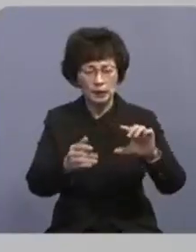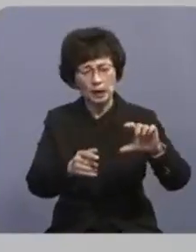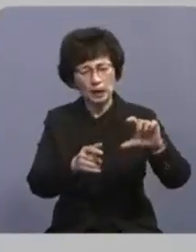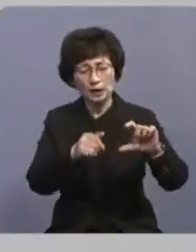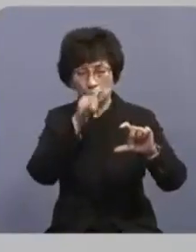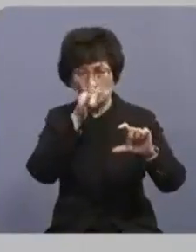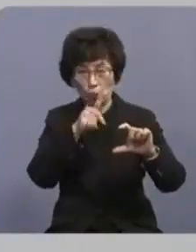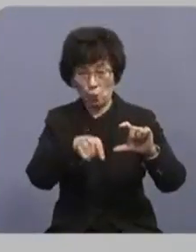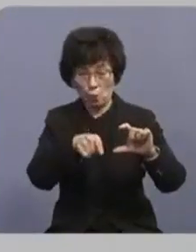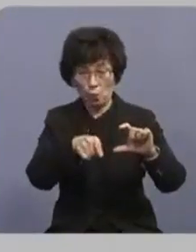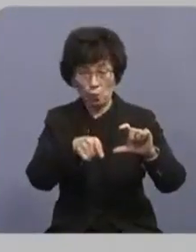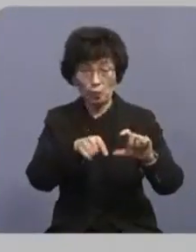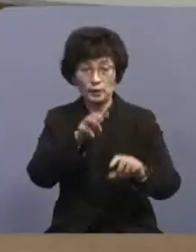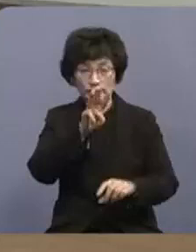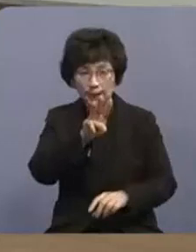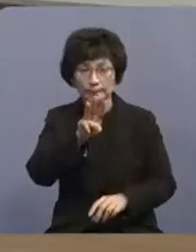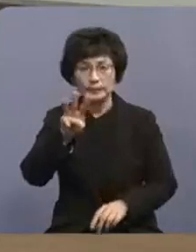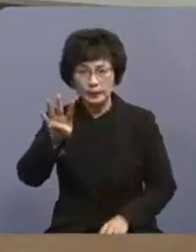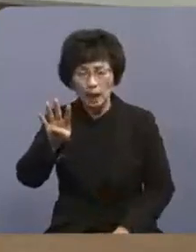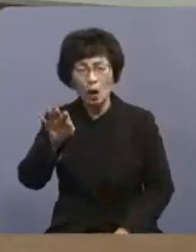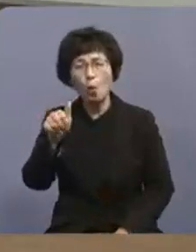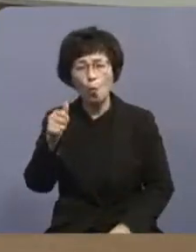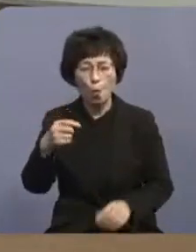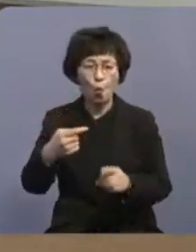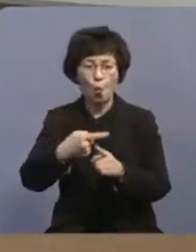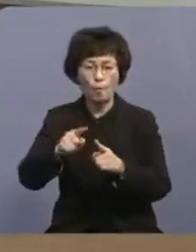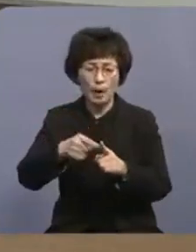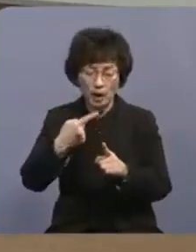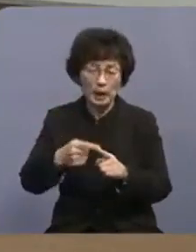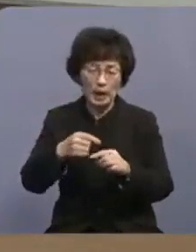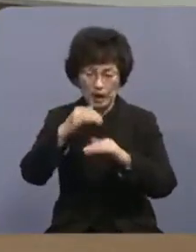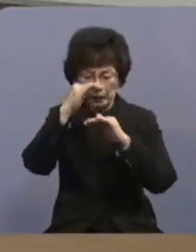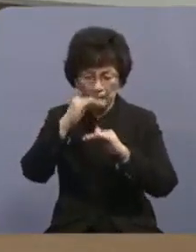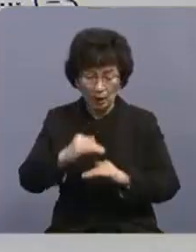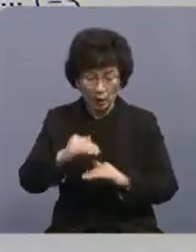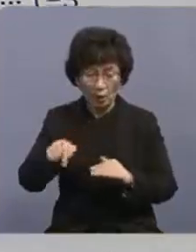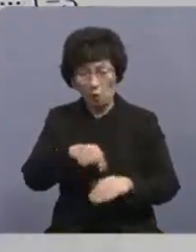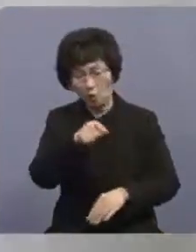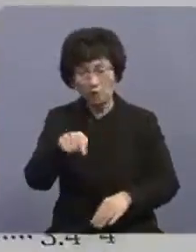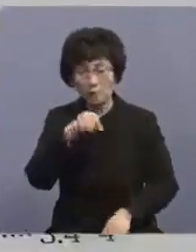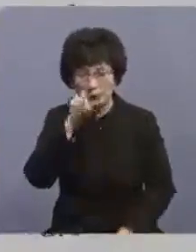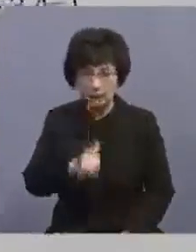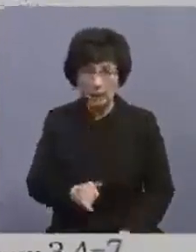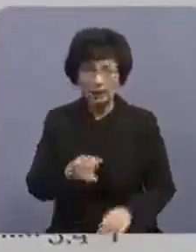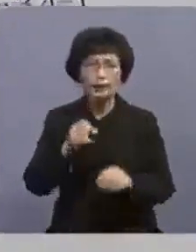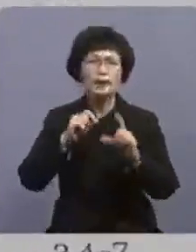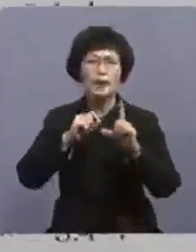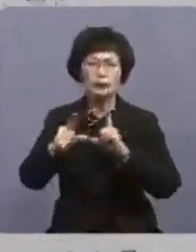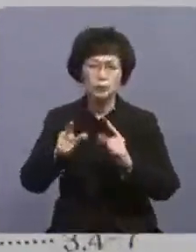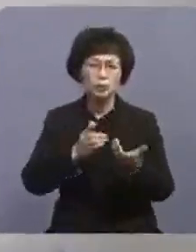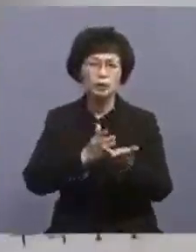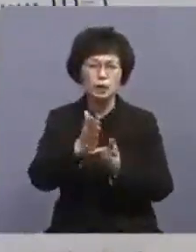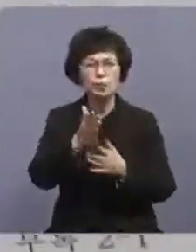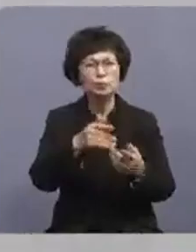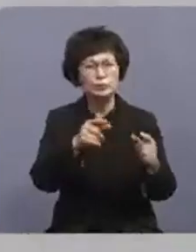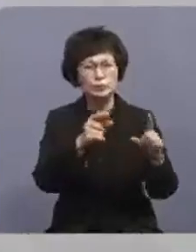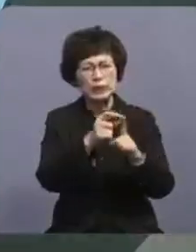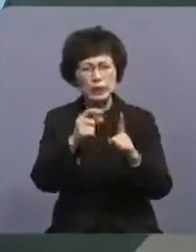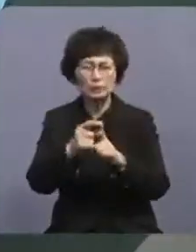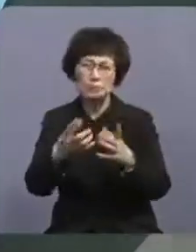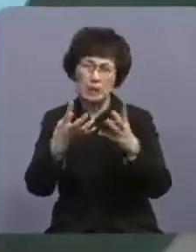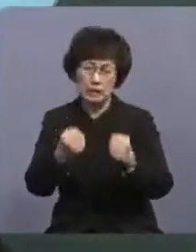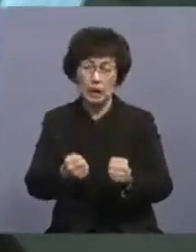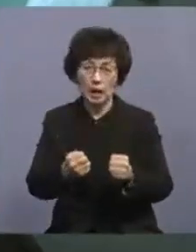있습니다 고기 3 4호기 방사선 환경 영향 평가서 초안 대부분 전문용어로 가득 차 있습니다